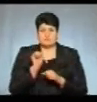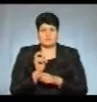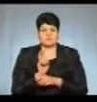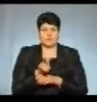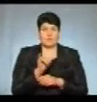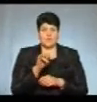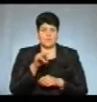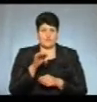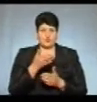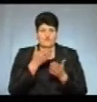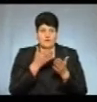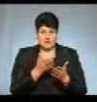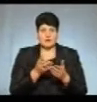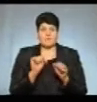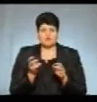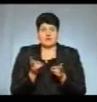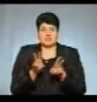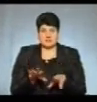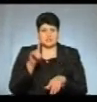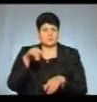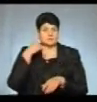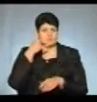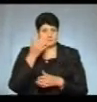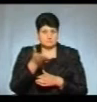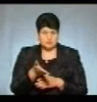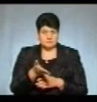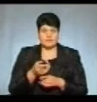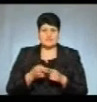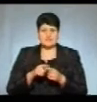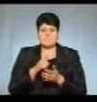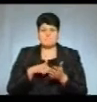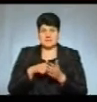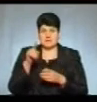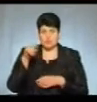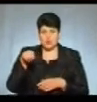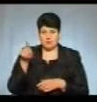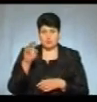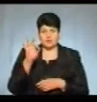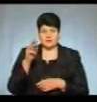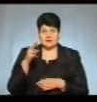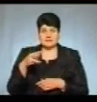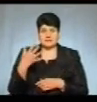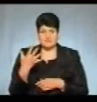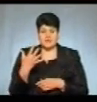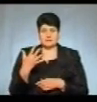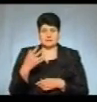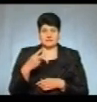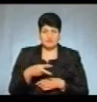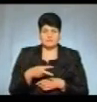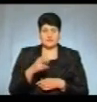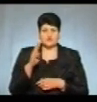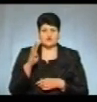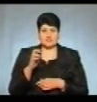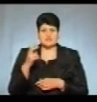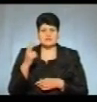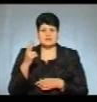От, значить, я можу залишити свій контактний телефон, це міський номер 0352 код міста і 400-200